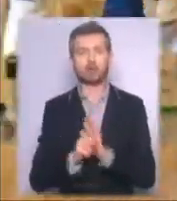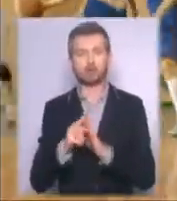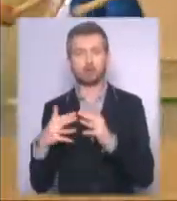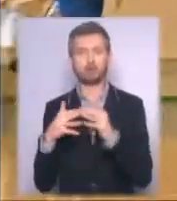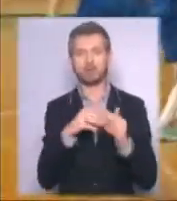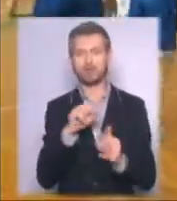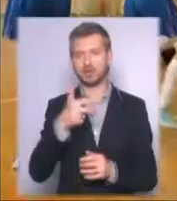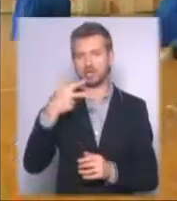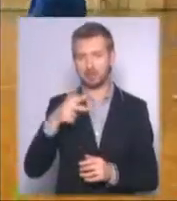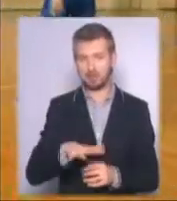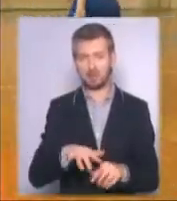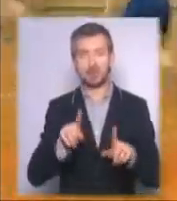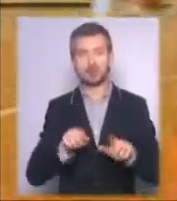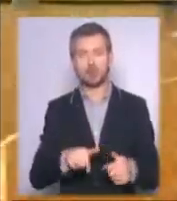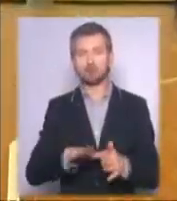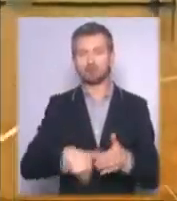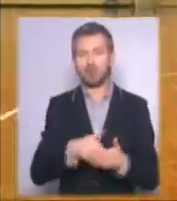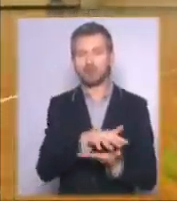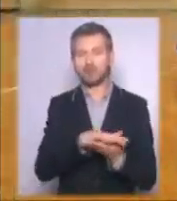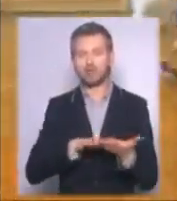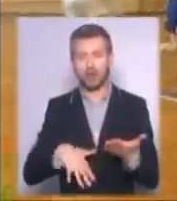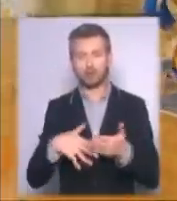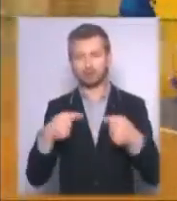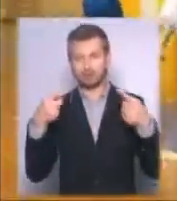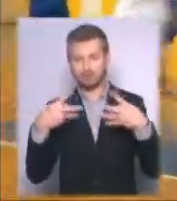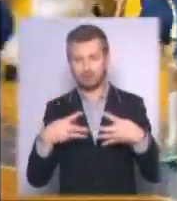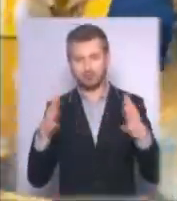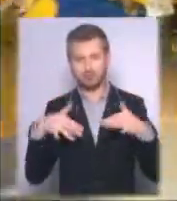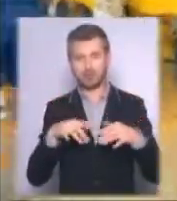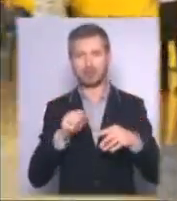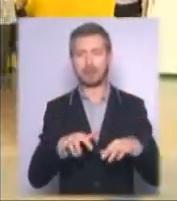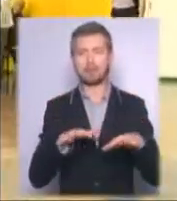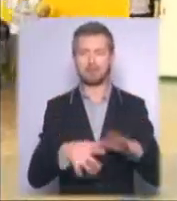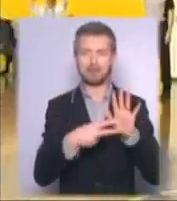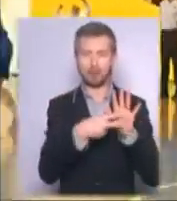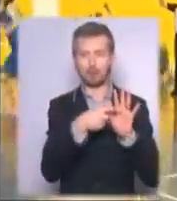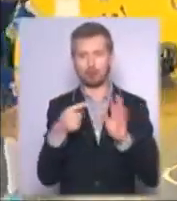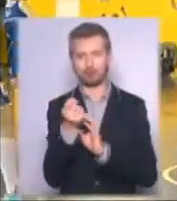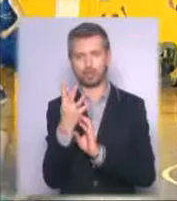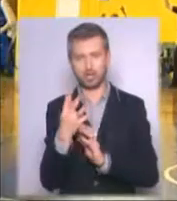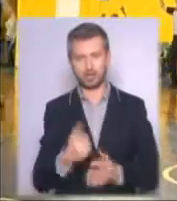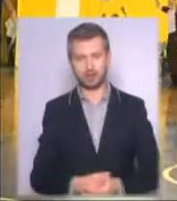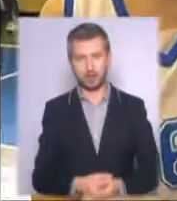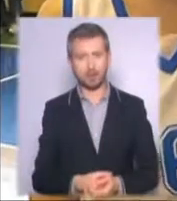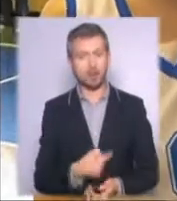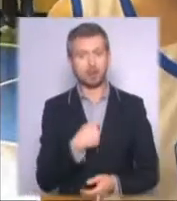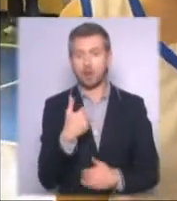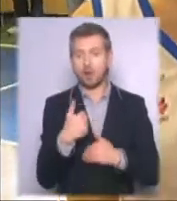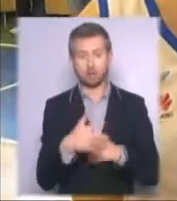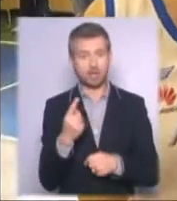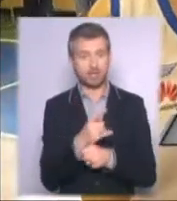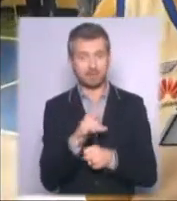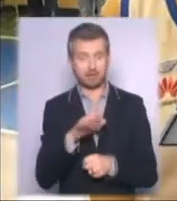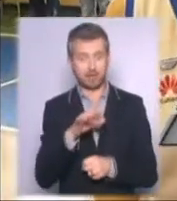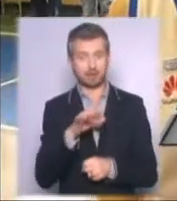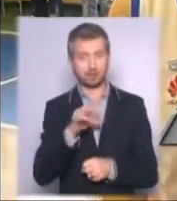бронзу. Також досі тривають матчі за місця з 7 по 14. Я уже не первый раз чемпион Украины,